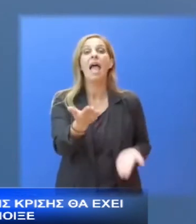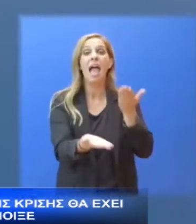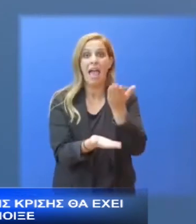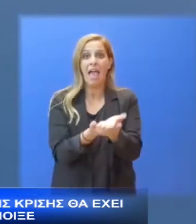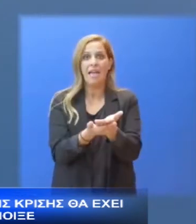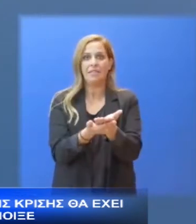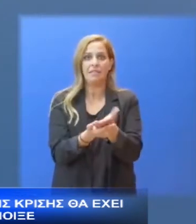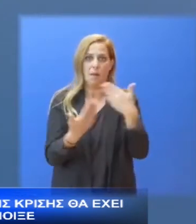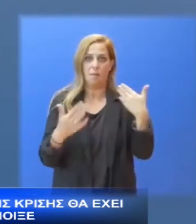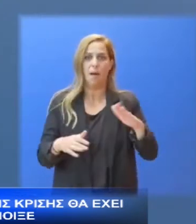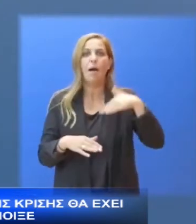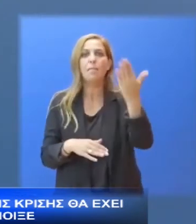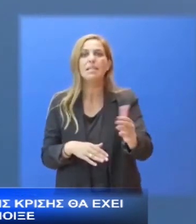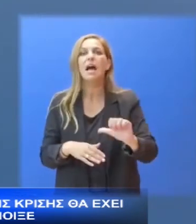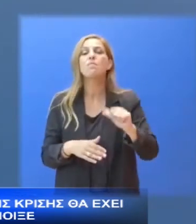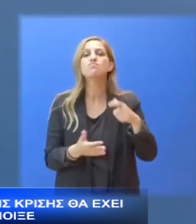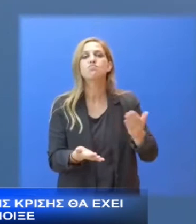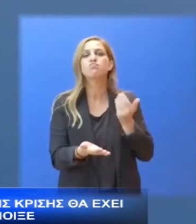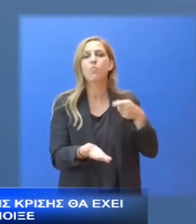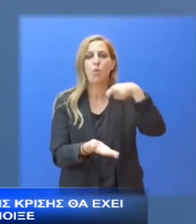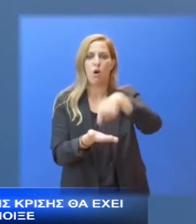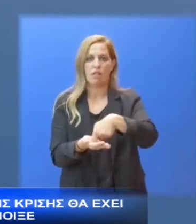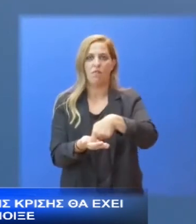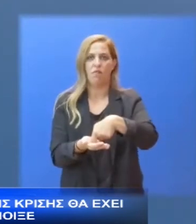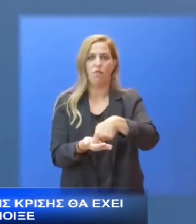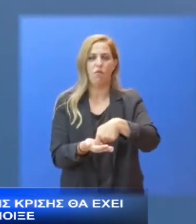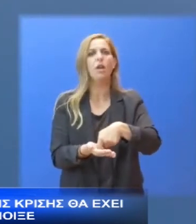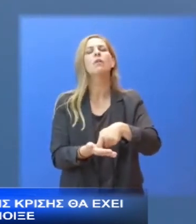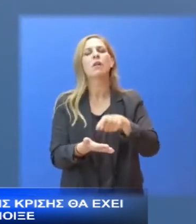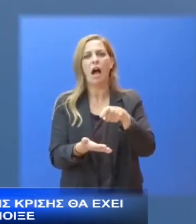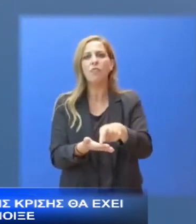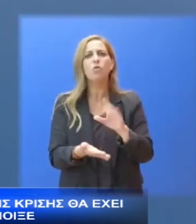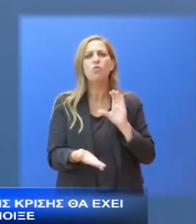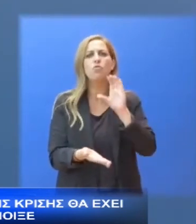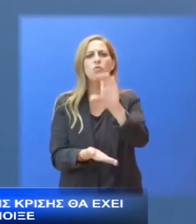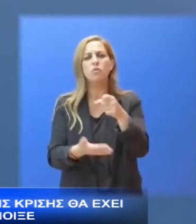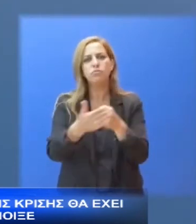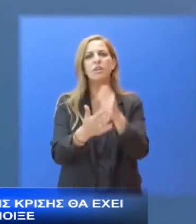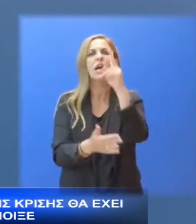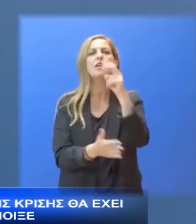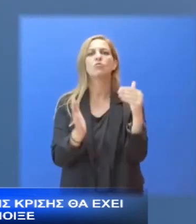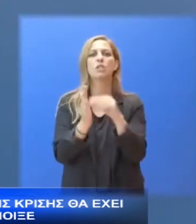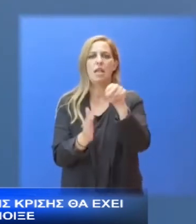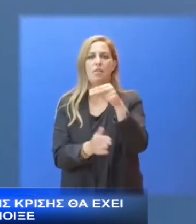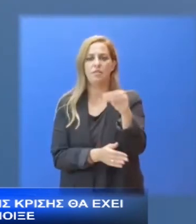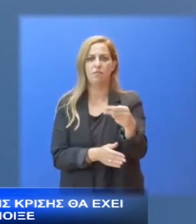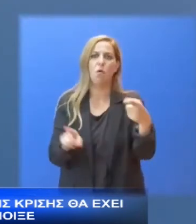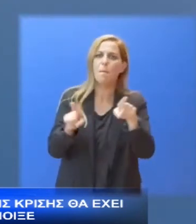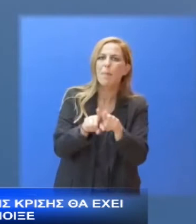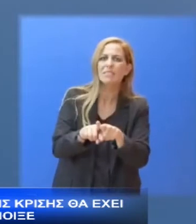είναι η προκαταβολή, τα πρώτα χρήματα που θα πάρουν, τα οποία θα μπορούν να φτάσουν μέχρι και 20.000 ευρώ για τα κατεστραμμένα σπίτια μαζί με την